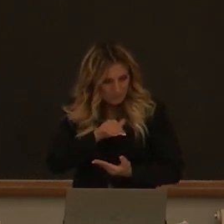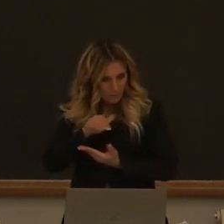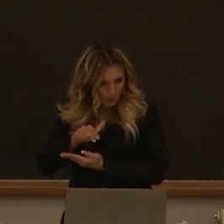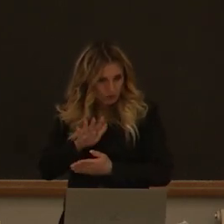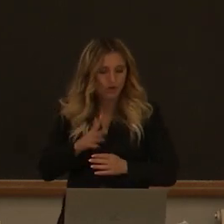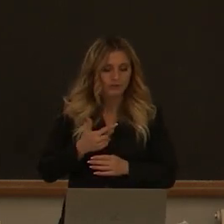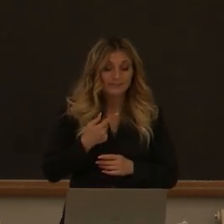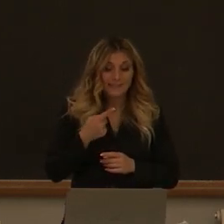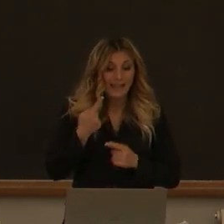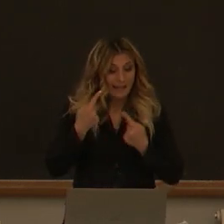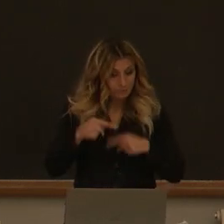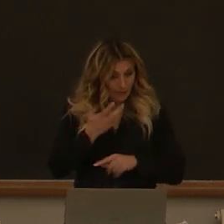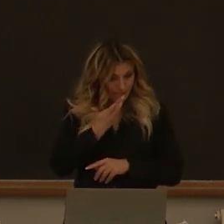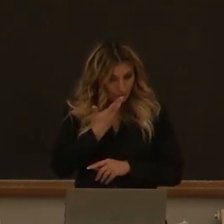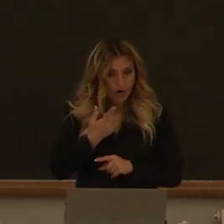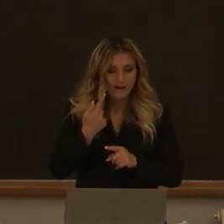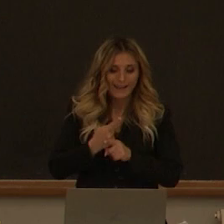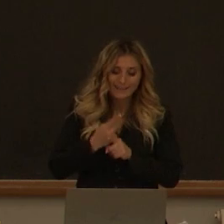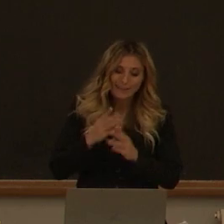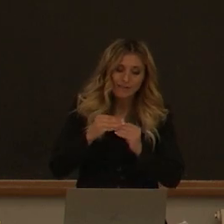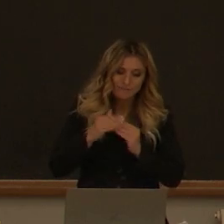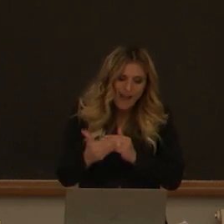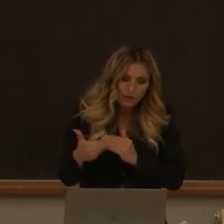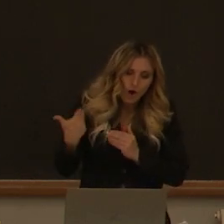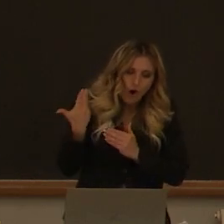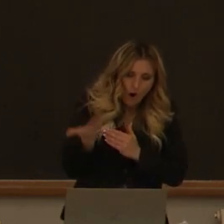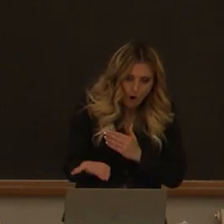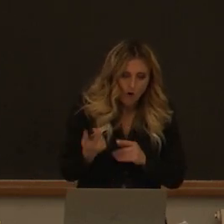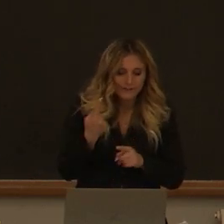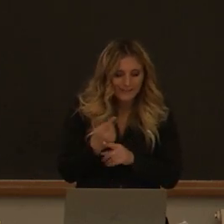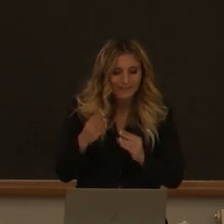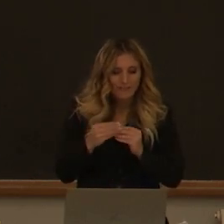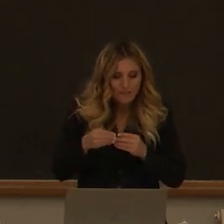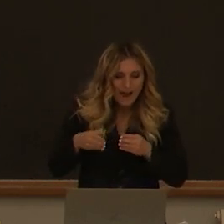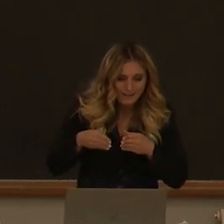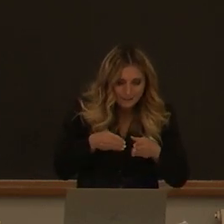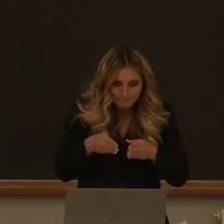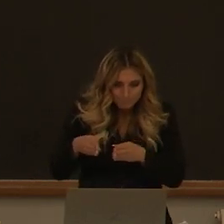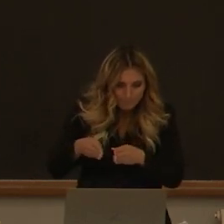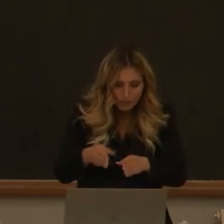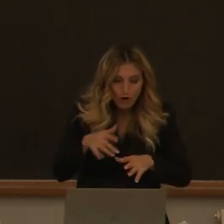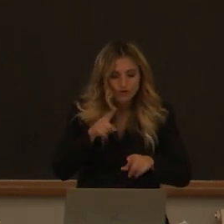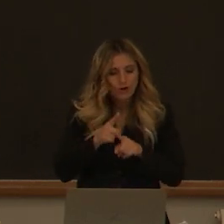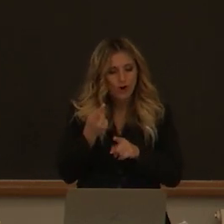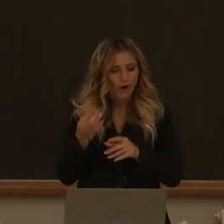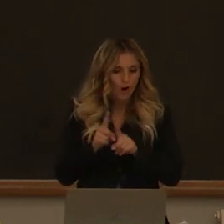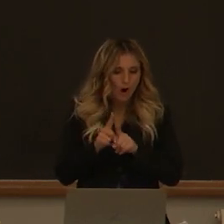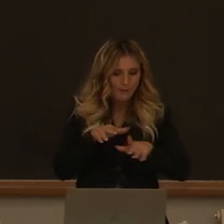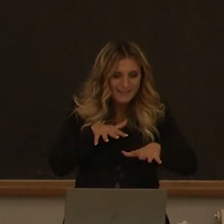bisogna andare oltre la multidisciplinarità, bisogna fare dei processi di sistema, ci devono essere